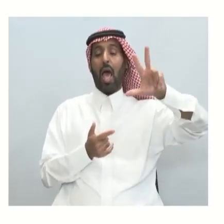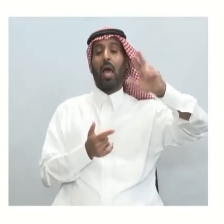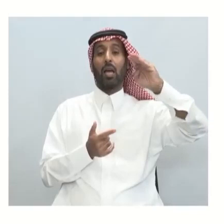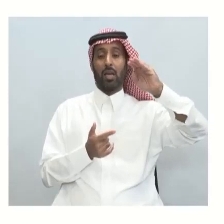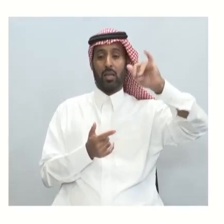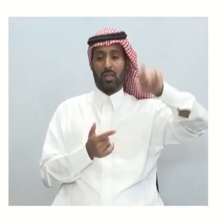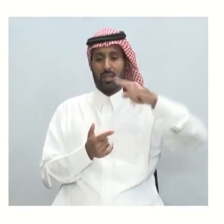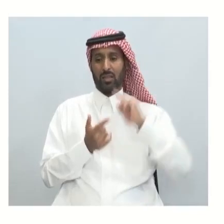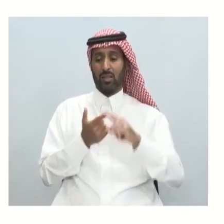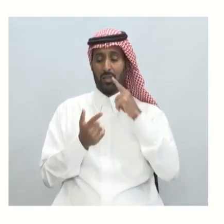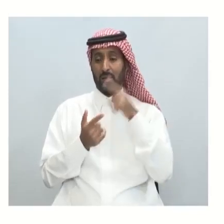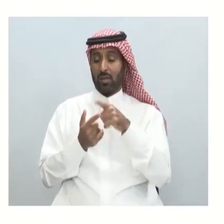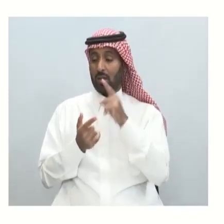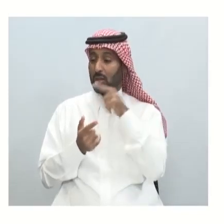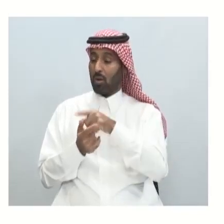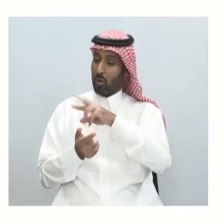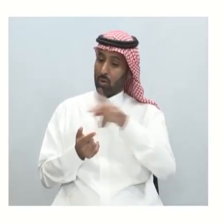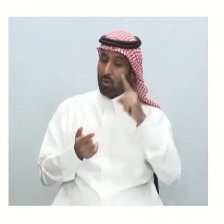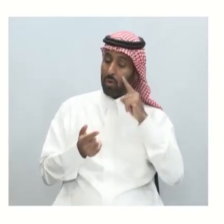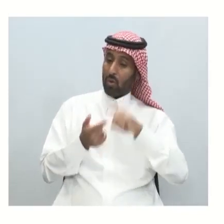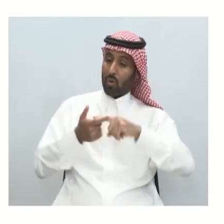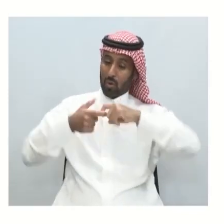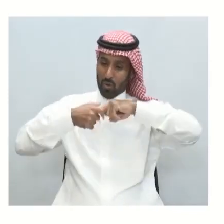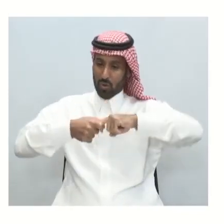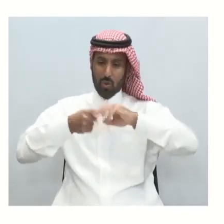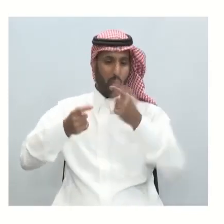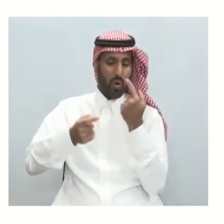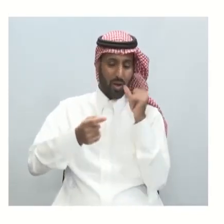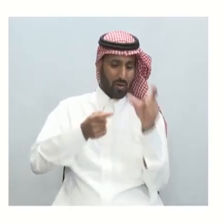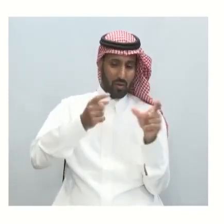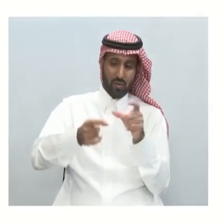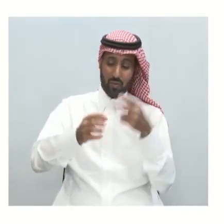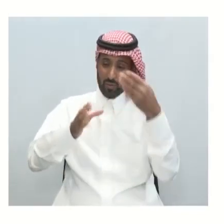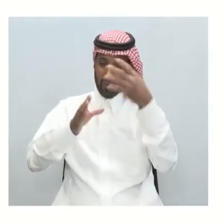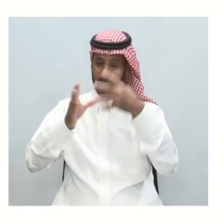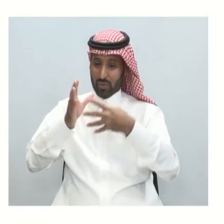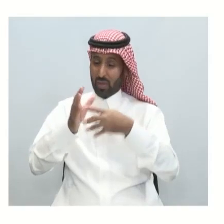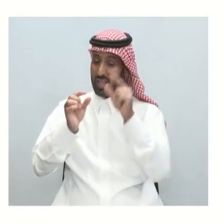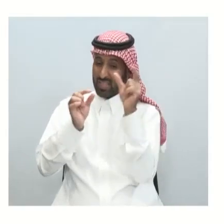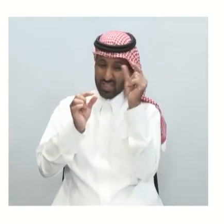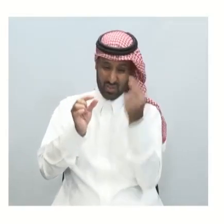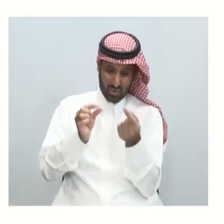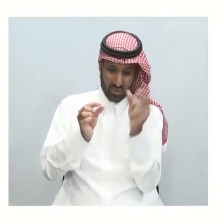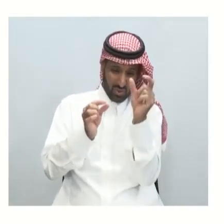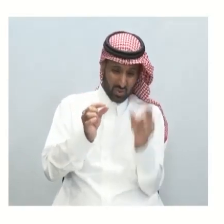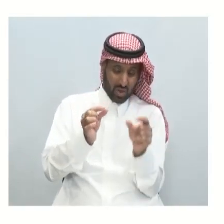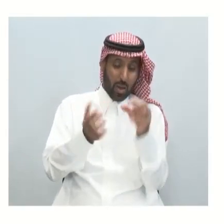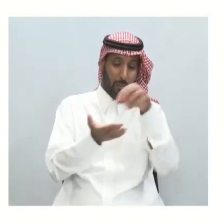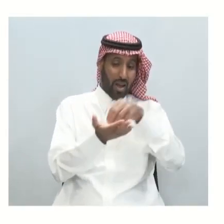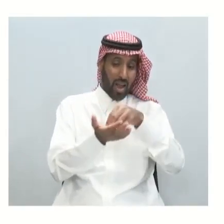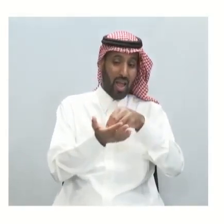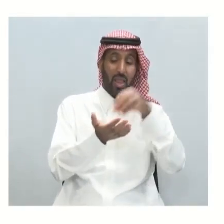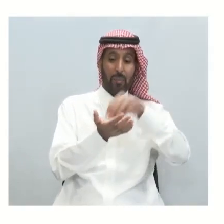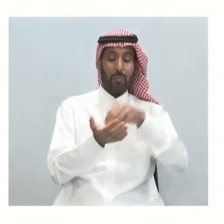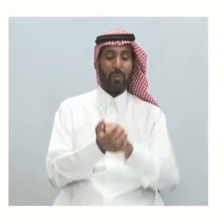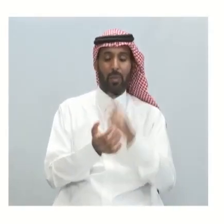ال جزيئيه يعتمد نوع الرابطه على مكان وطبيعه الروابط التساهميه في الجزي مكان لاحظ معي